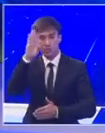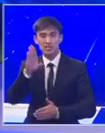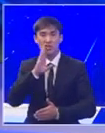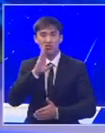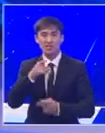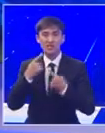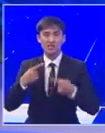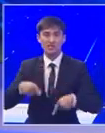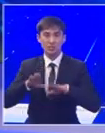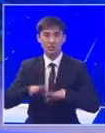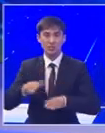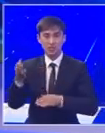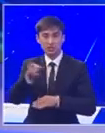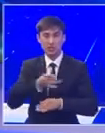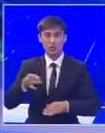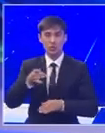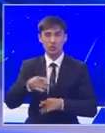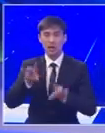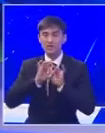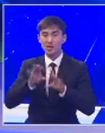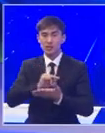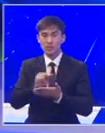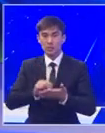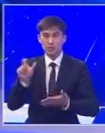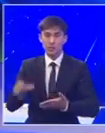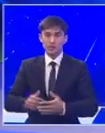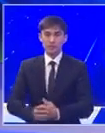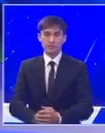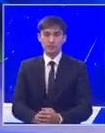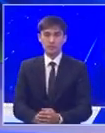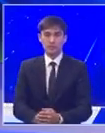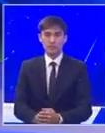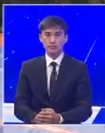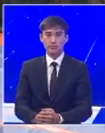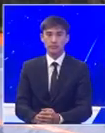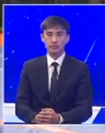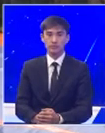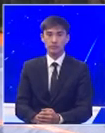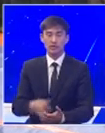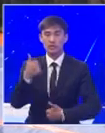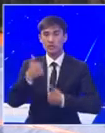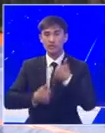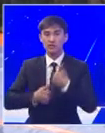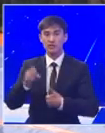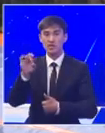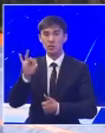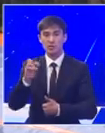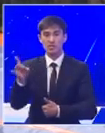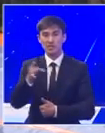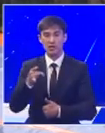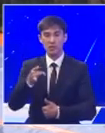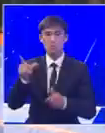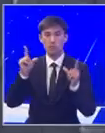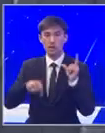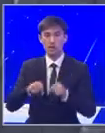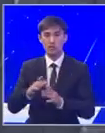девушки из разных уголков нашего региона, рассказывает наш спортивный корреспондент. На соревнования в Енбекши-Казахский район